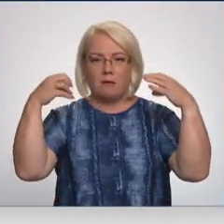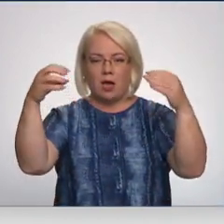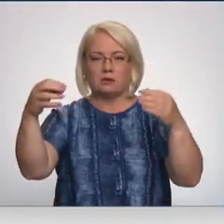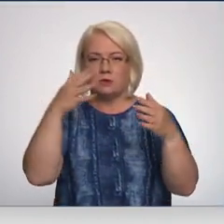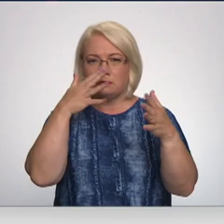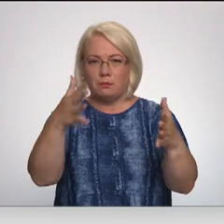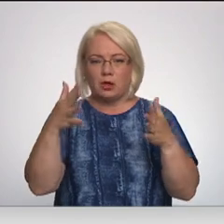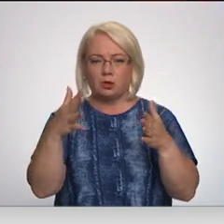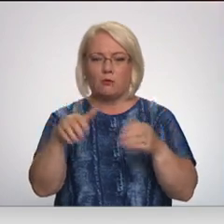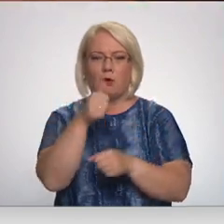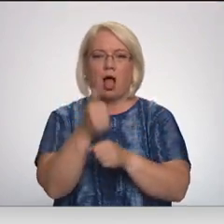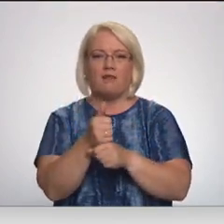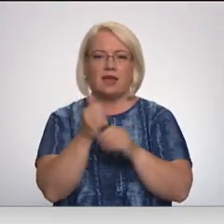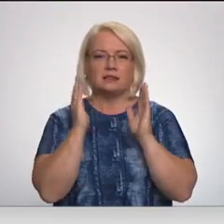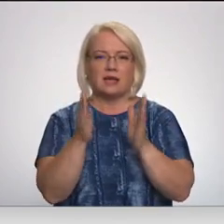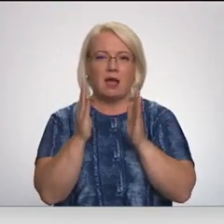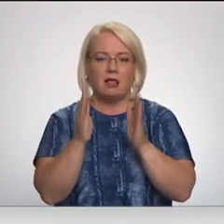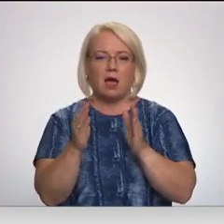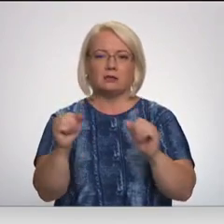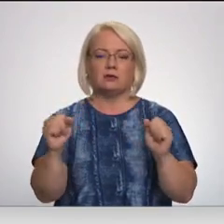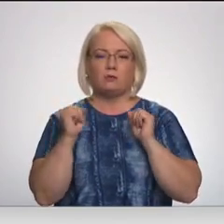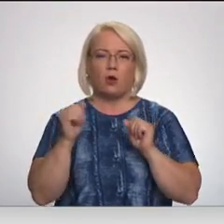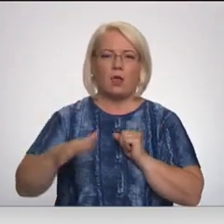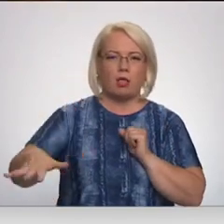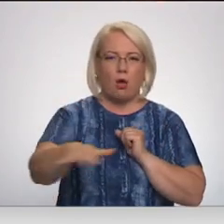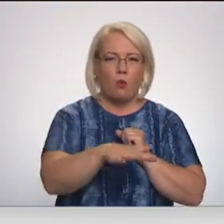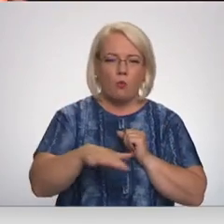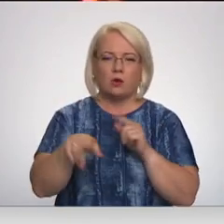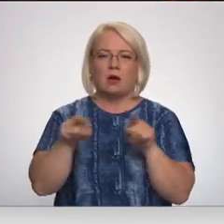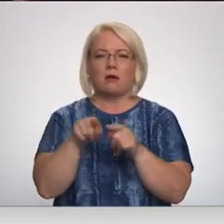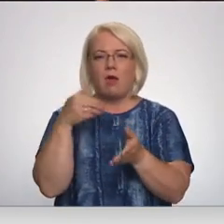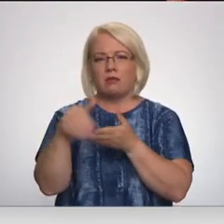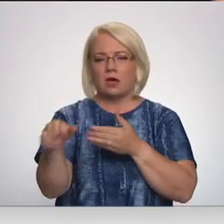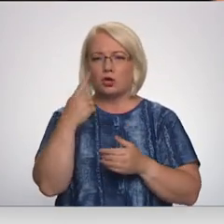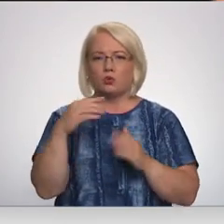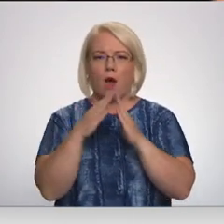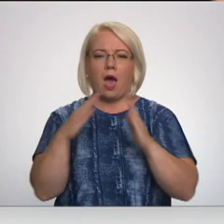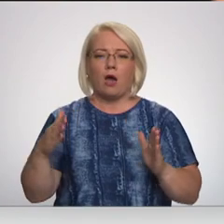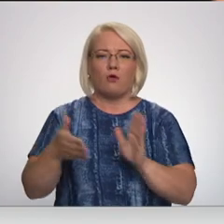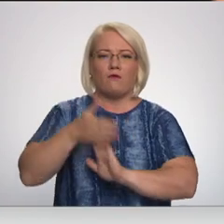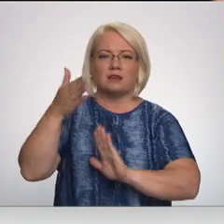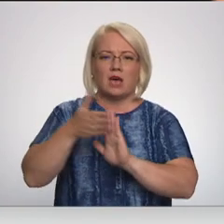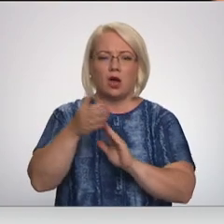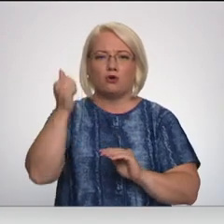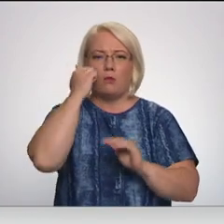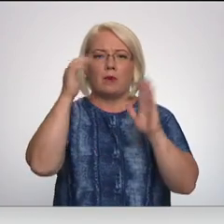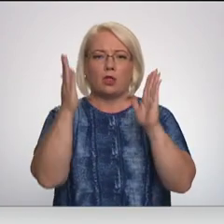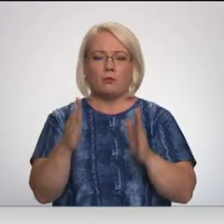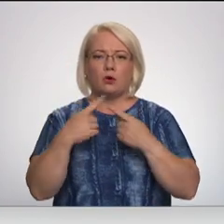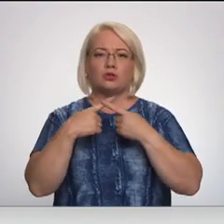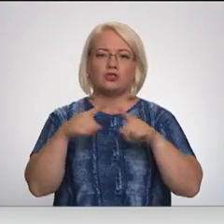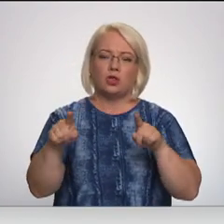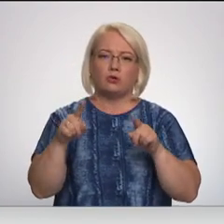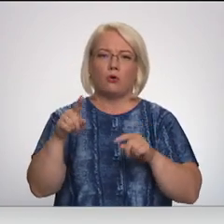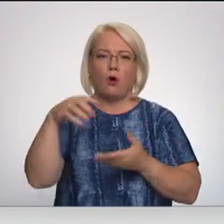spožumu maģistrālajās ielās, parkos un sporta laukumos, kā arī atteikties no ēku fasāžu, pieminekļu un citu objektu